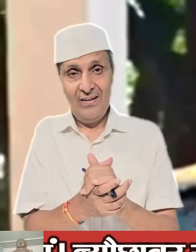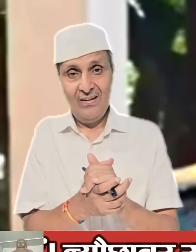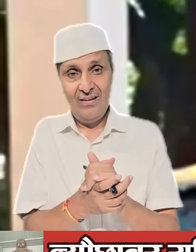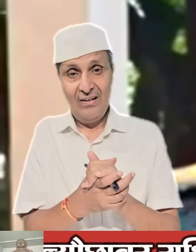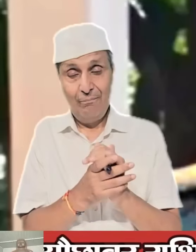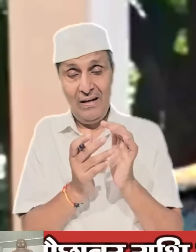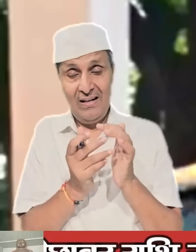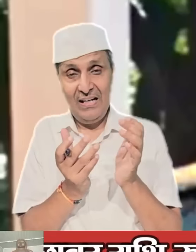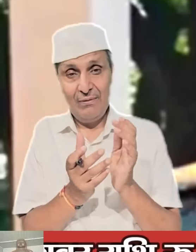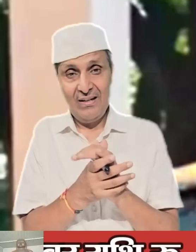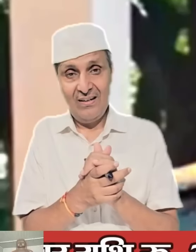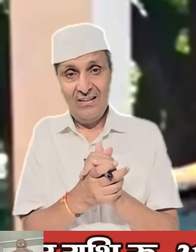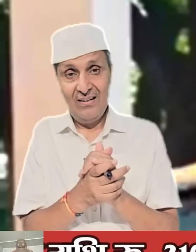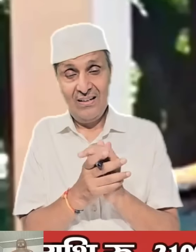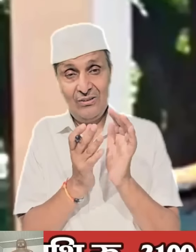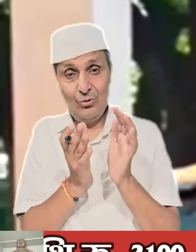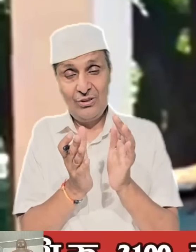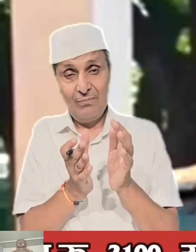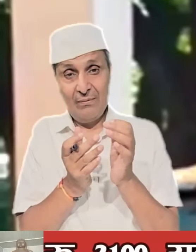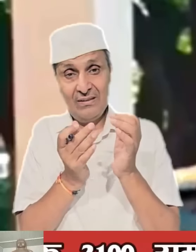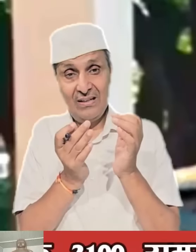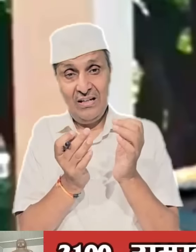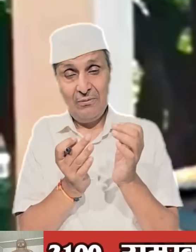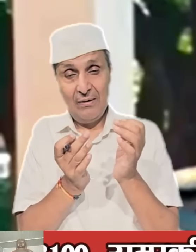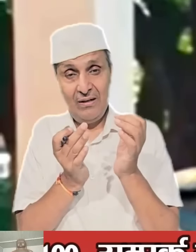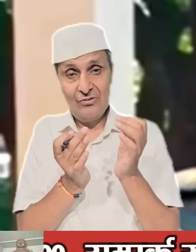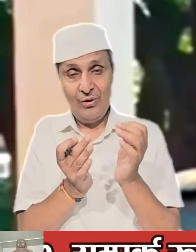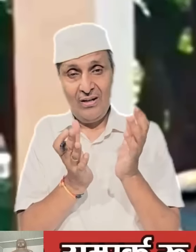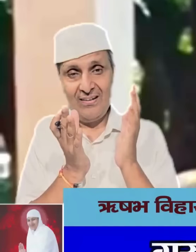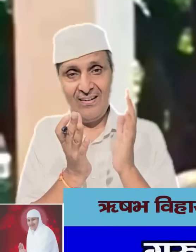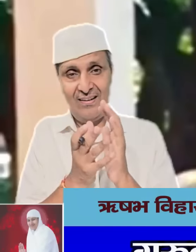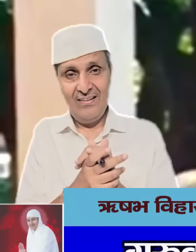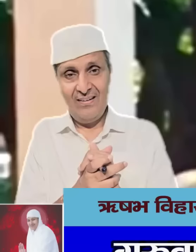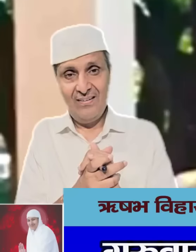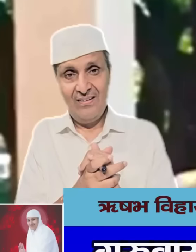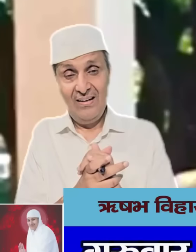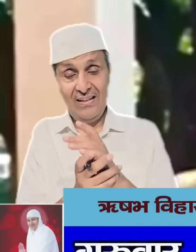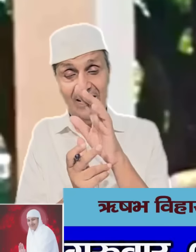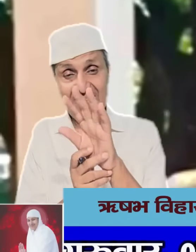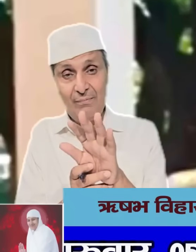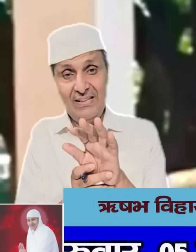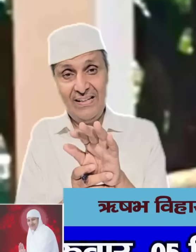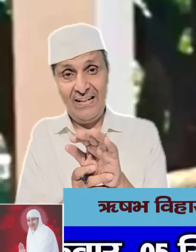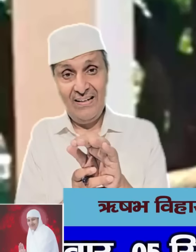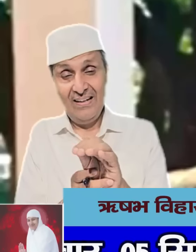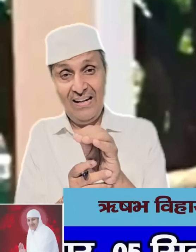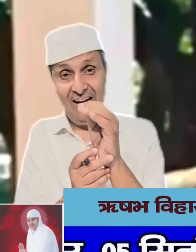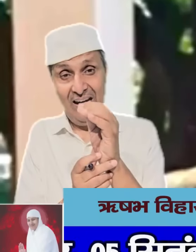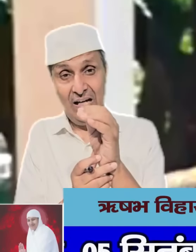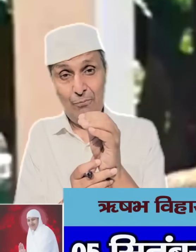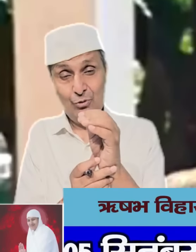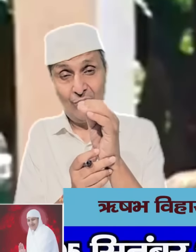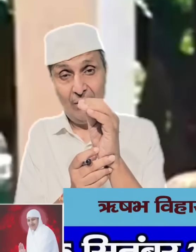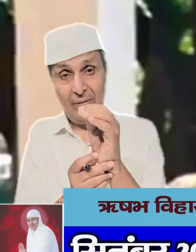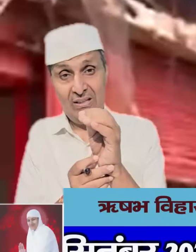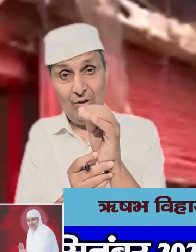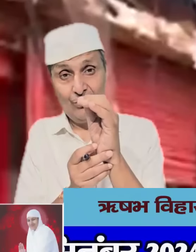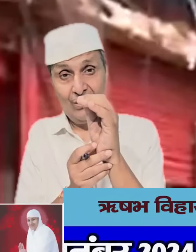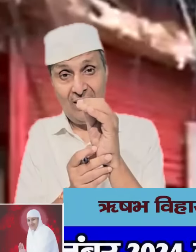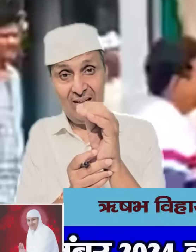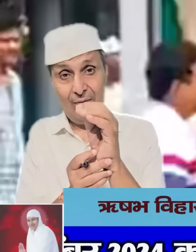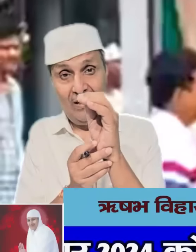है। पहले नहीं माना लेकिन दूसरी बार में एक बार में स्वीकार कर लिया, लेकिन यह समझ नहीं आया कि एक बुजुर्ग